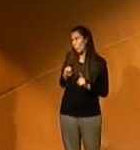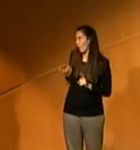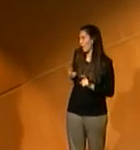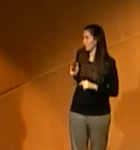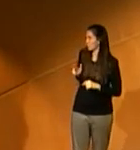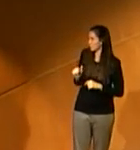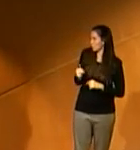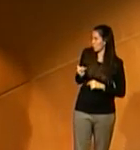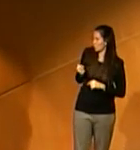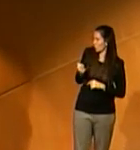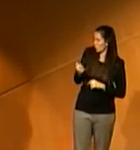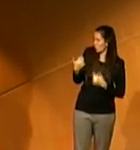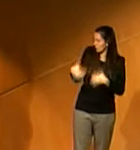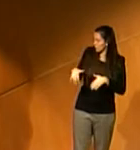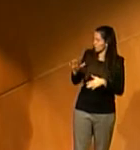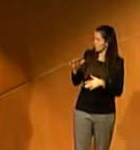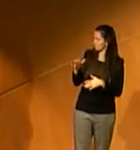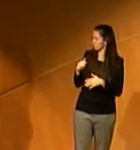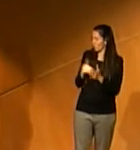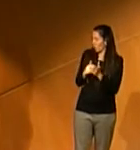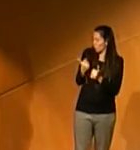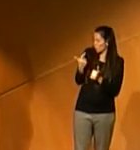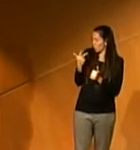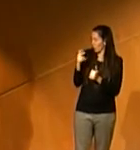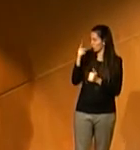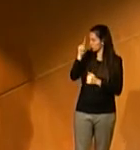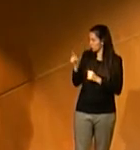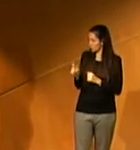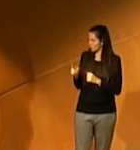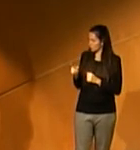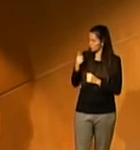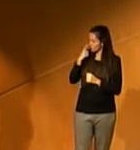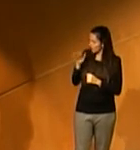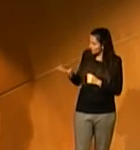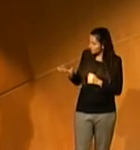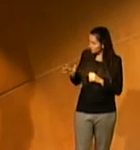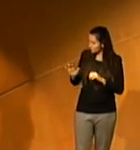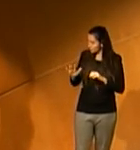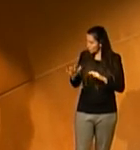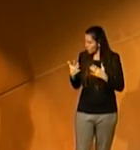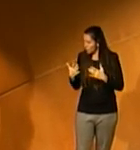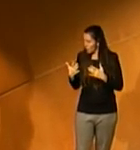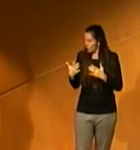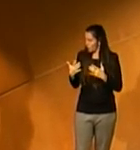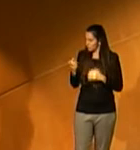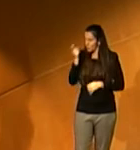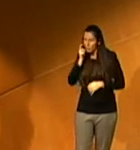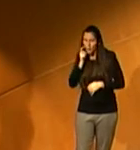j'ai encore une ou deux questions. Comment recevez-vous les évolutions de votre